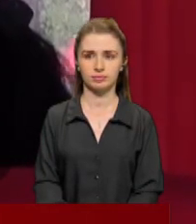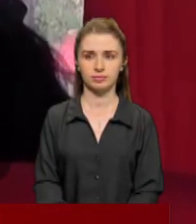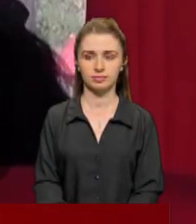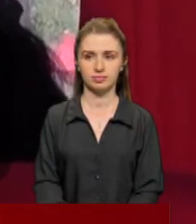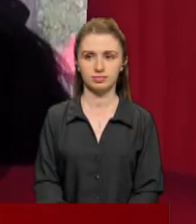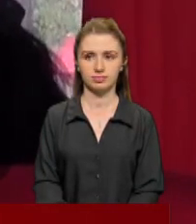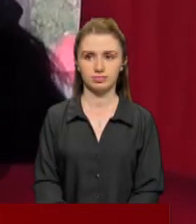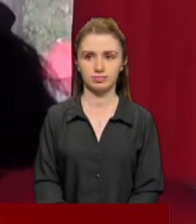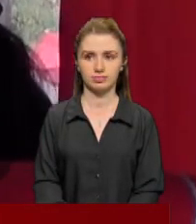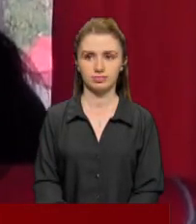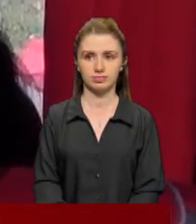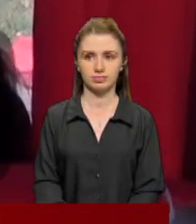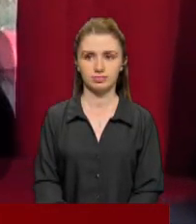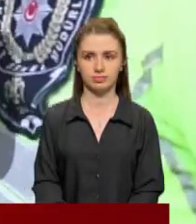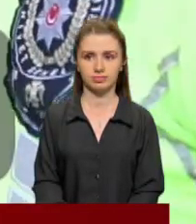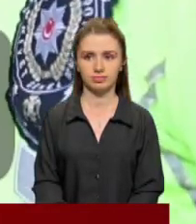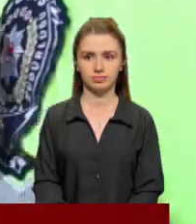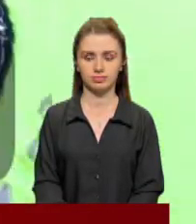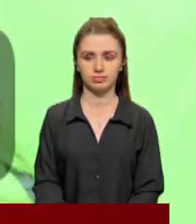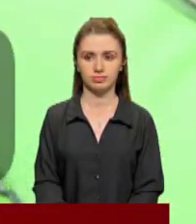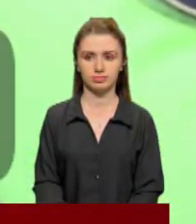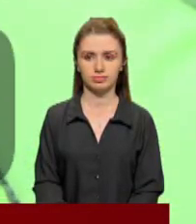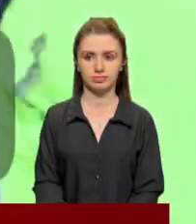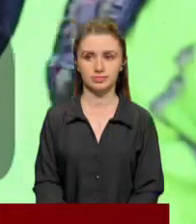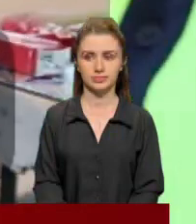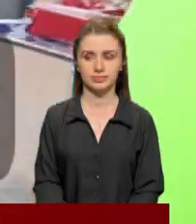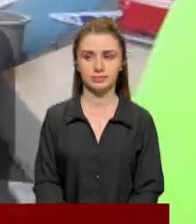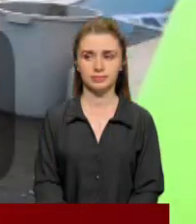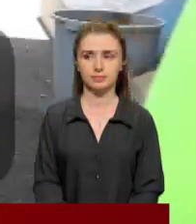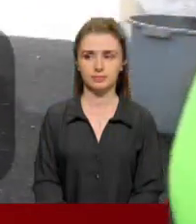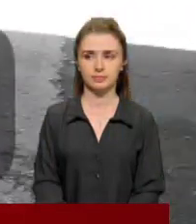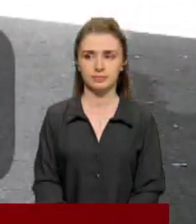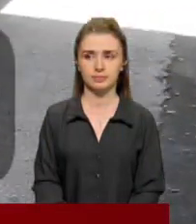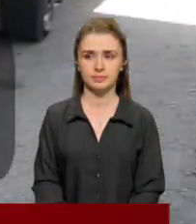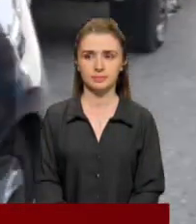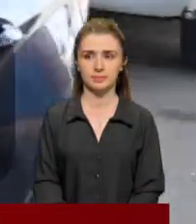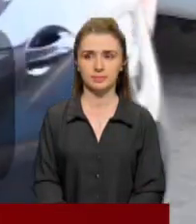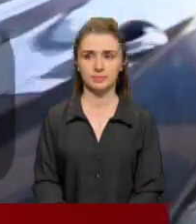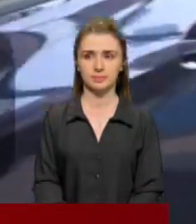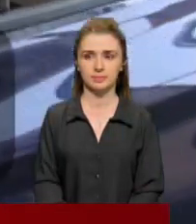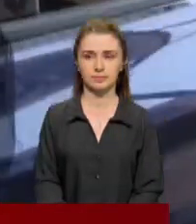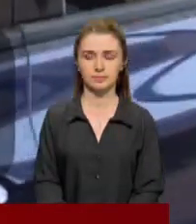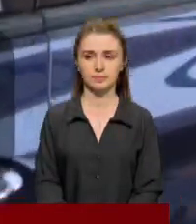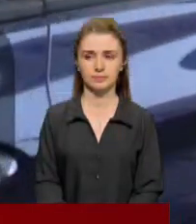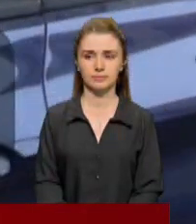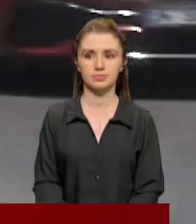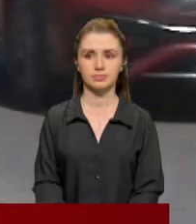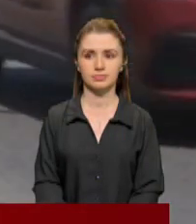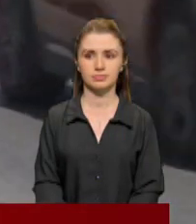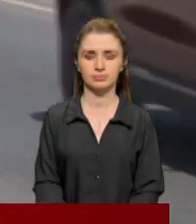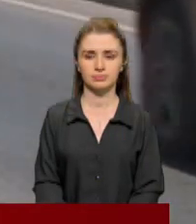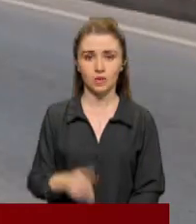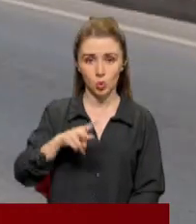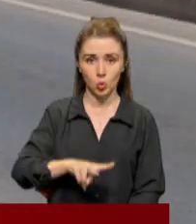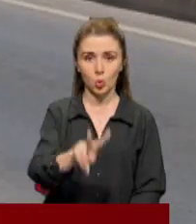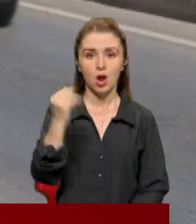Hepinize iyi yolculuklar, iyi bayramlar diliyoruz. Bayramımız kemerli olsun. Kendinize iyi bakın. İyi yolculuklar diliyoruz. Yavaş gidiyoruz. Yollarımız yavaş gidiyoruz.